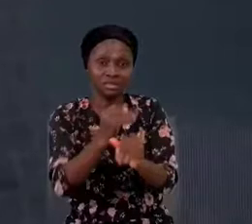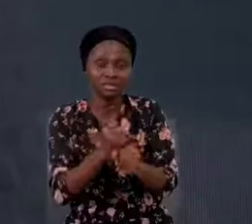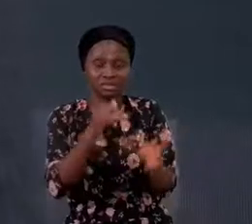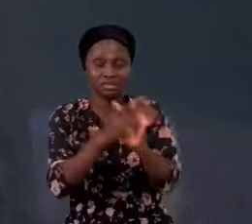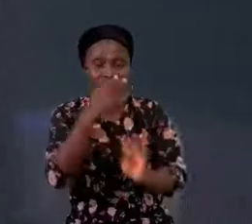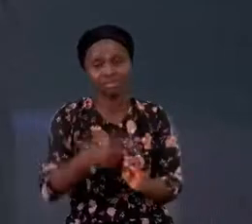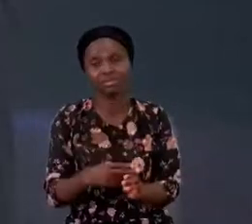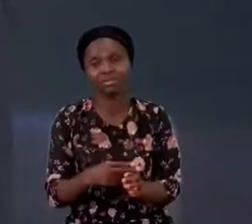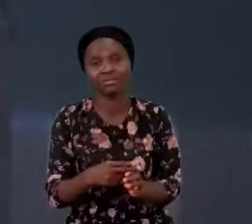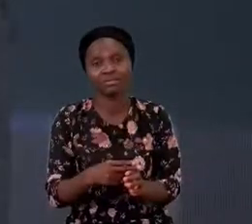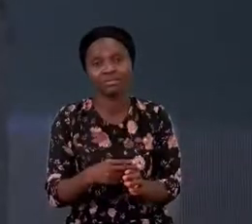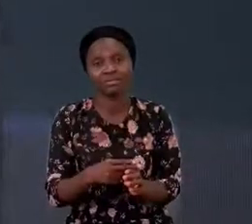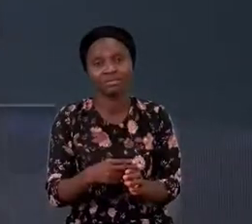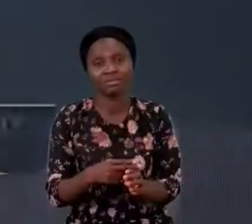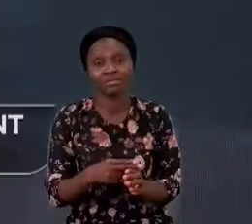Proverbe 9, verset 9.